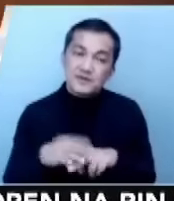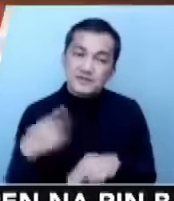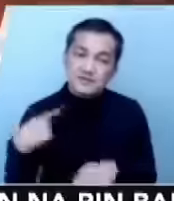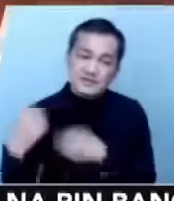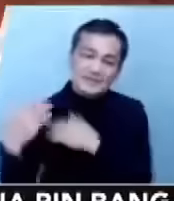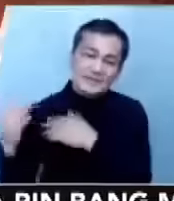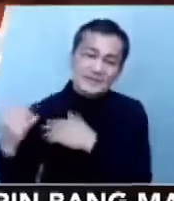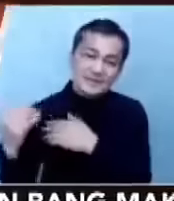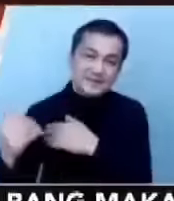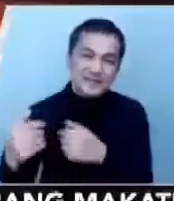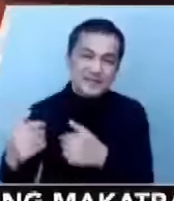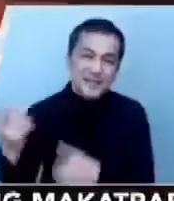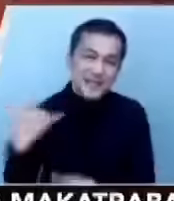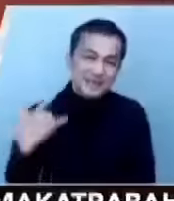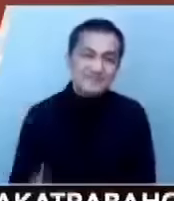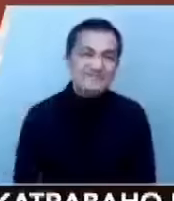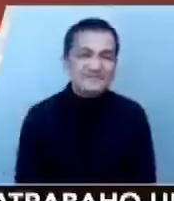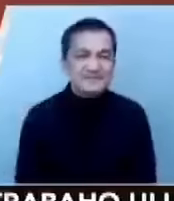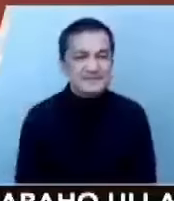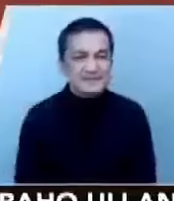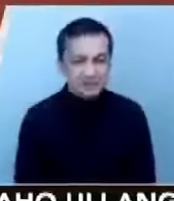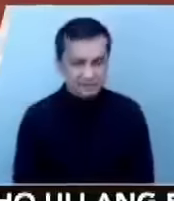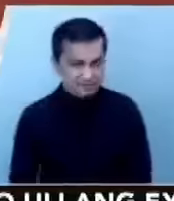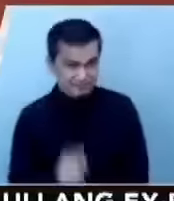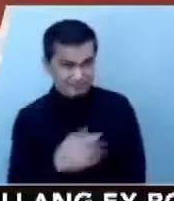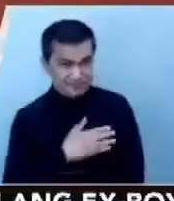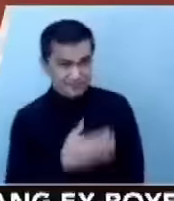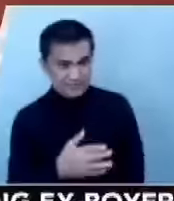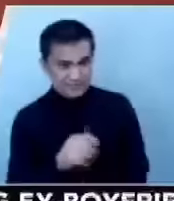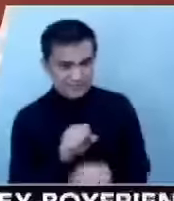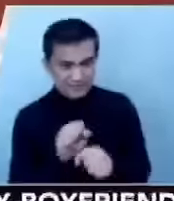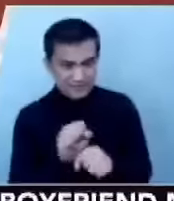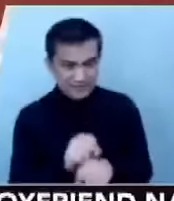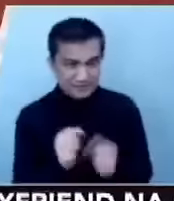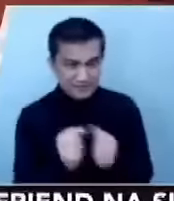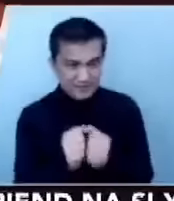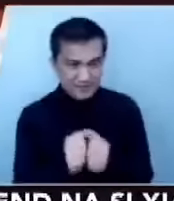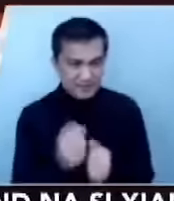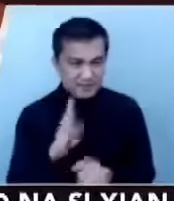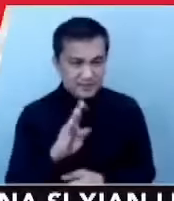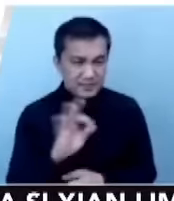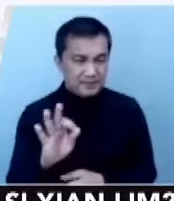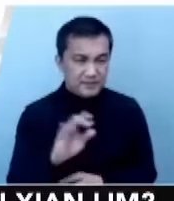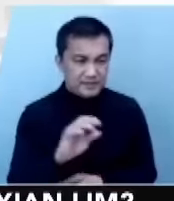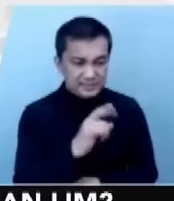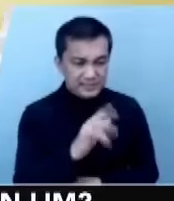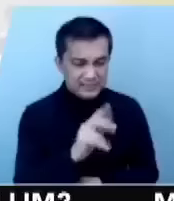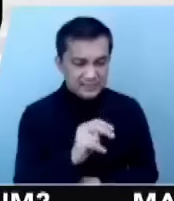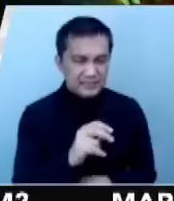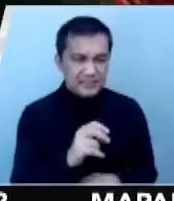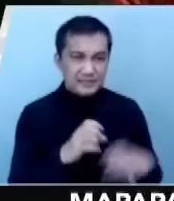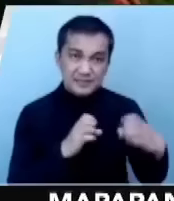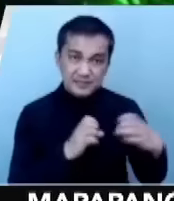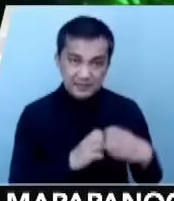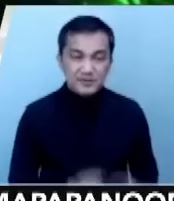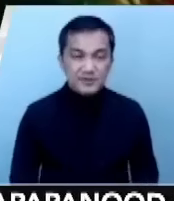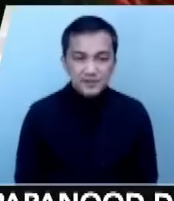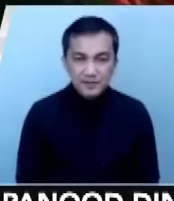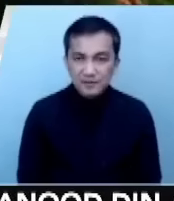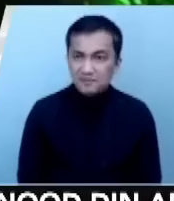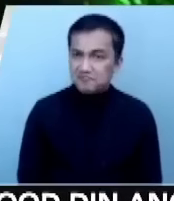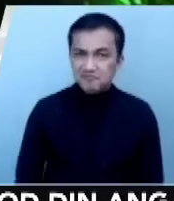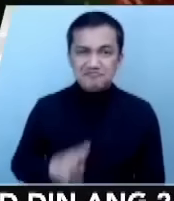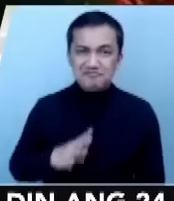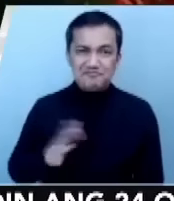love. Eh, willing kaya siya makatrabaho ulit ang dating boyfriend na si Xian Lim na isang kapuso? Okay lang naman, mag-guest siya